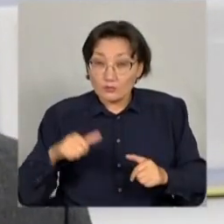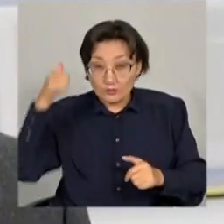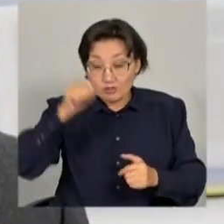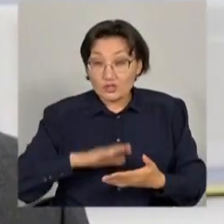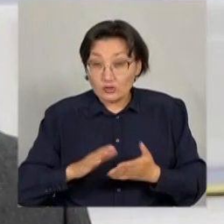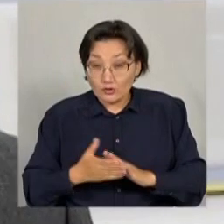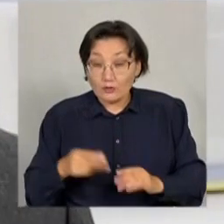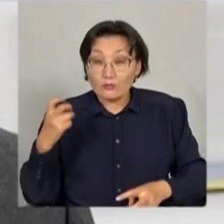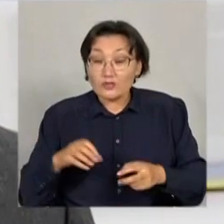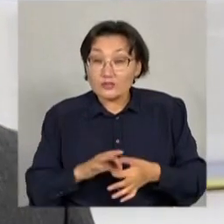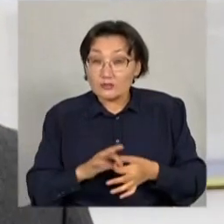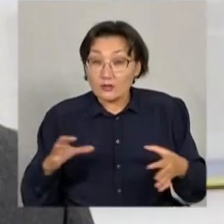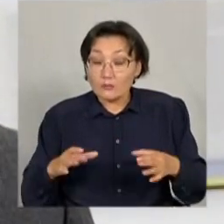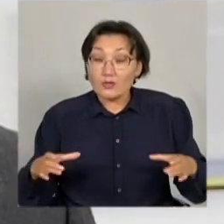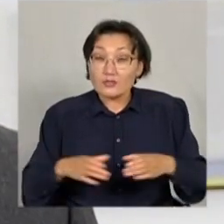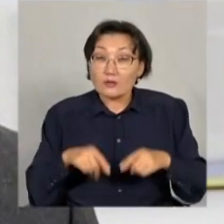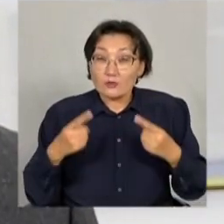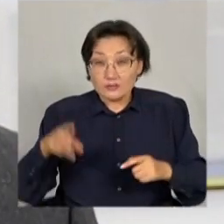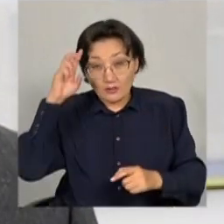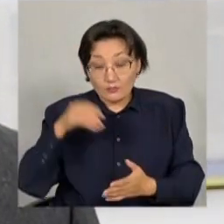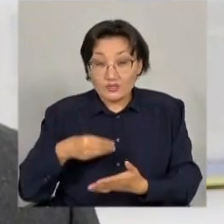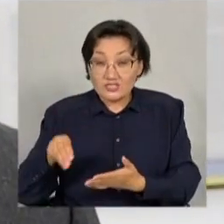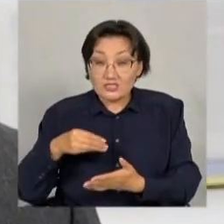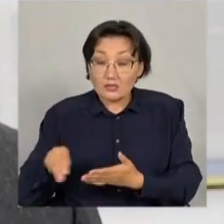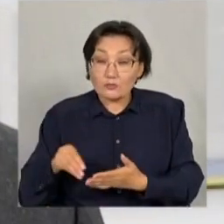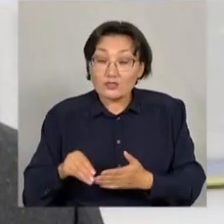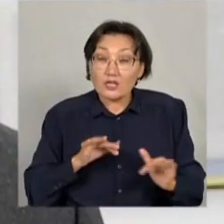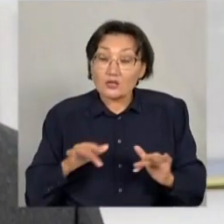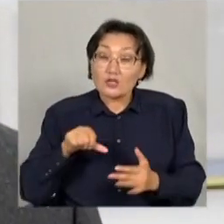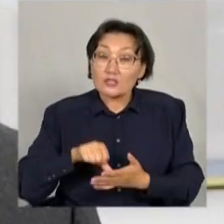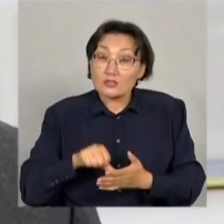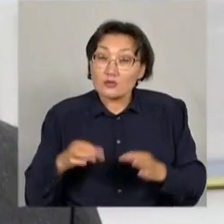бұзылады. Сондай-ақ осы компанияның басқа мемлекет сатып алуға қалып